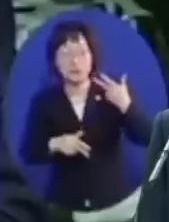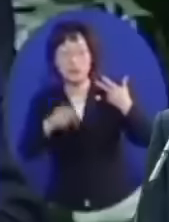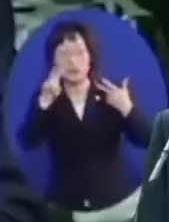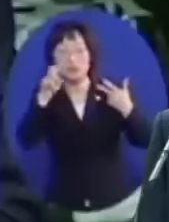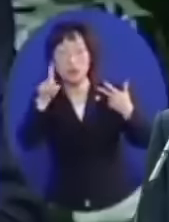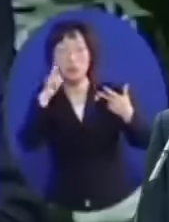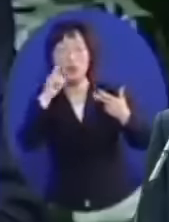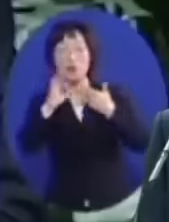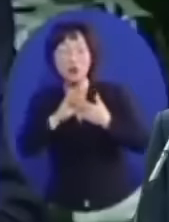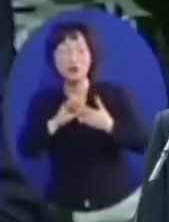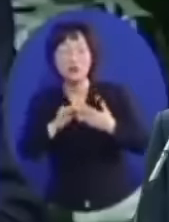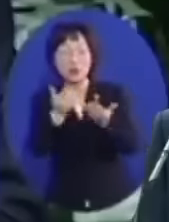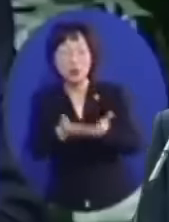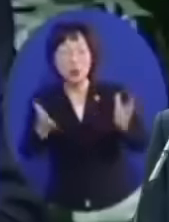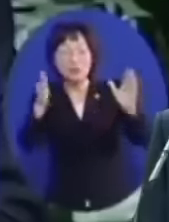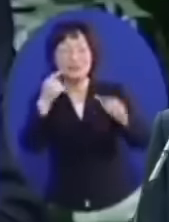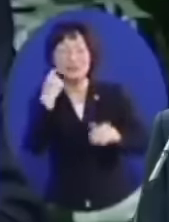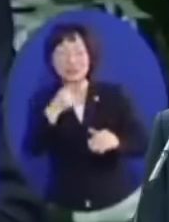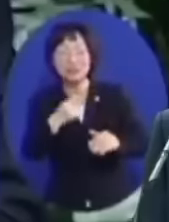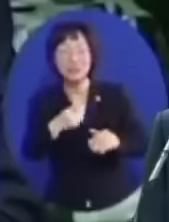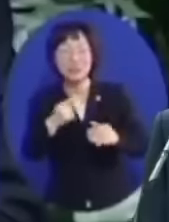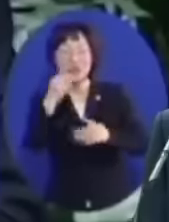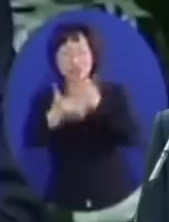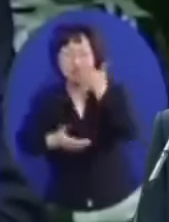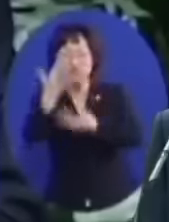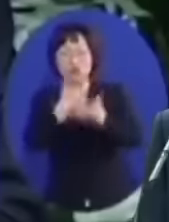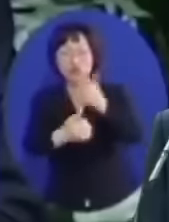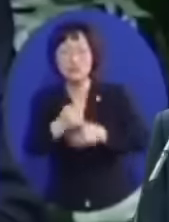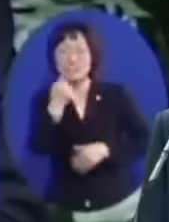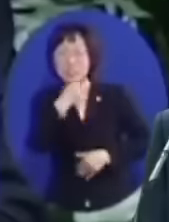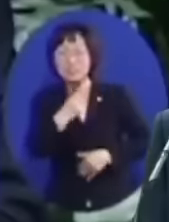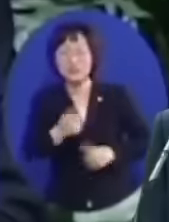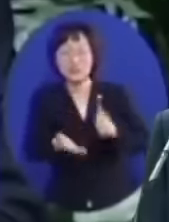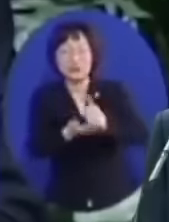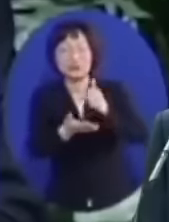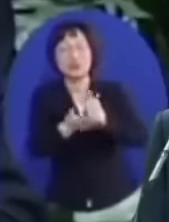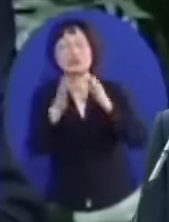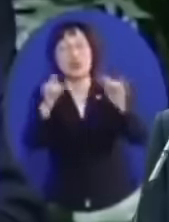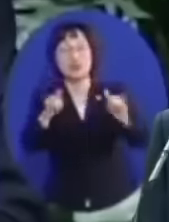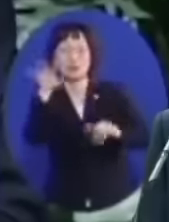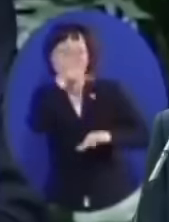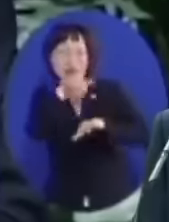은을 풀무로 금을 칭찬으로 사람을 단련하느니라.